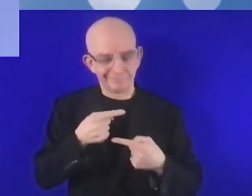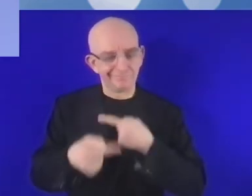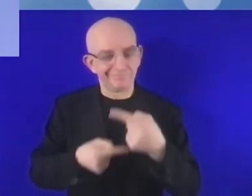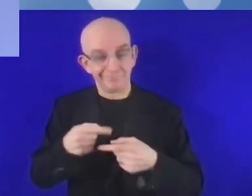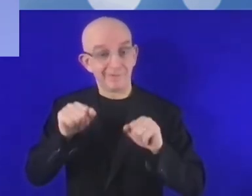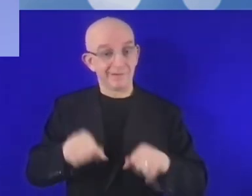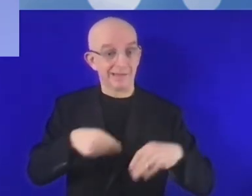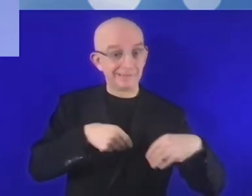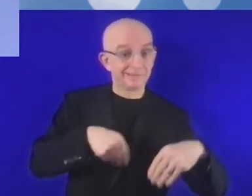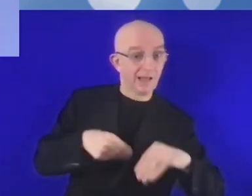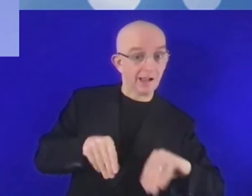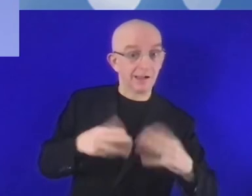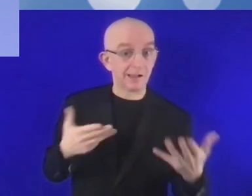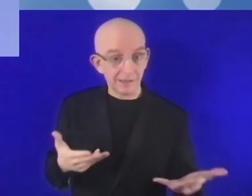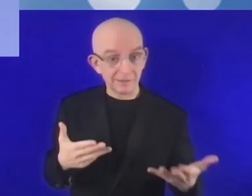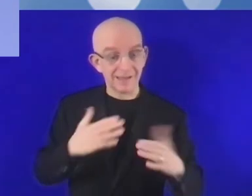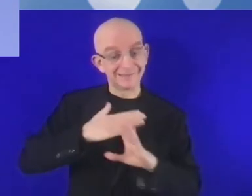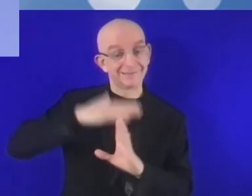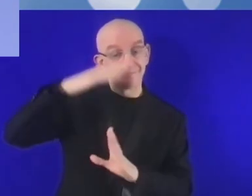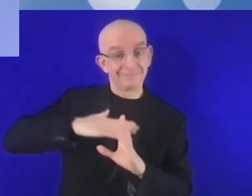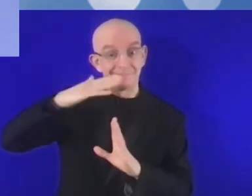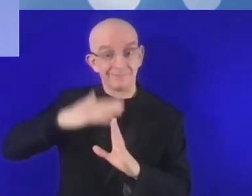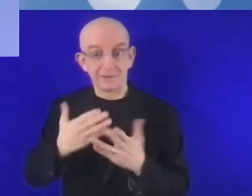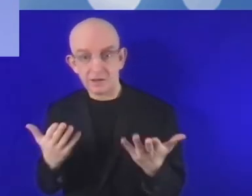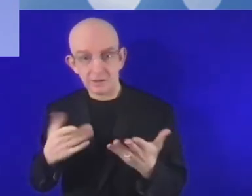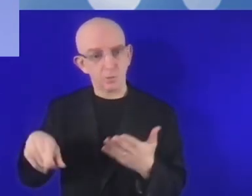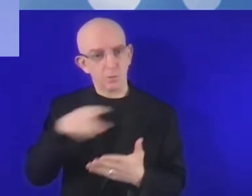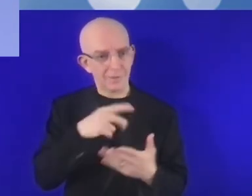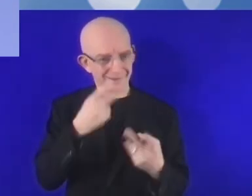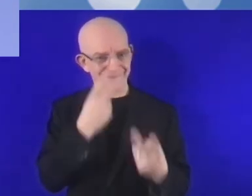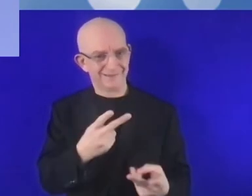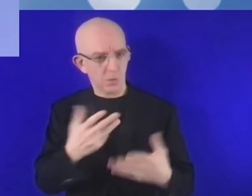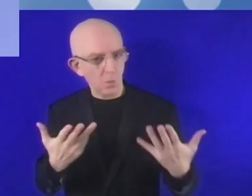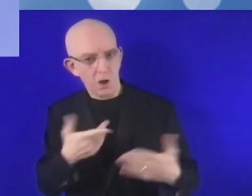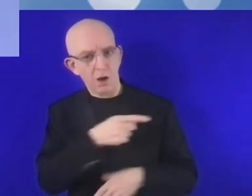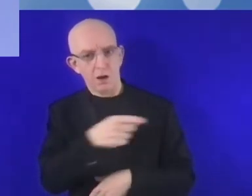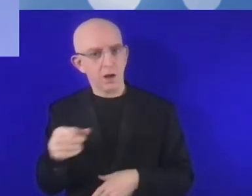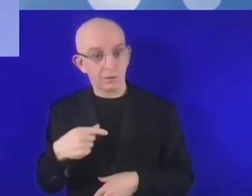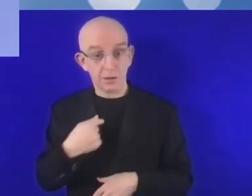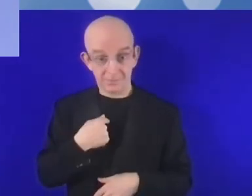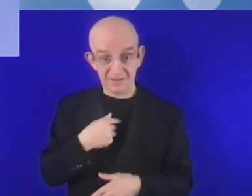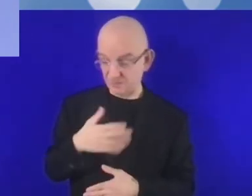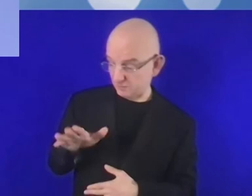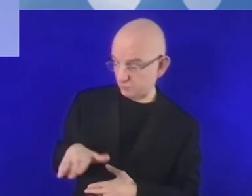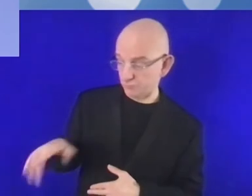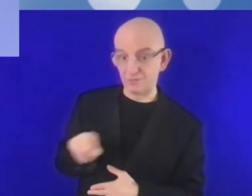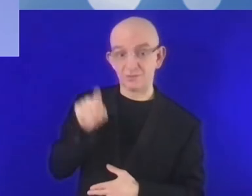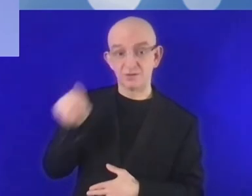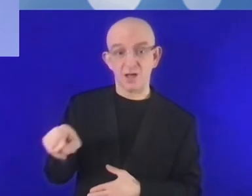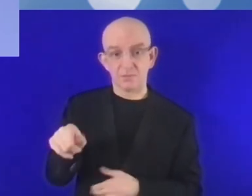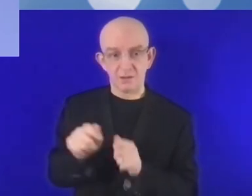كافي في معالجة التحديات. لا أريد طفلي أن يكبر